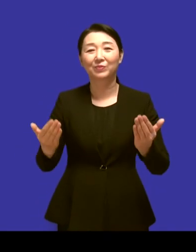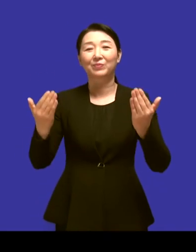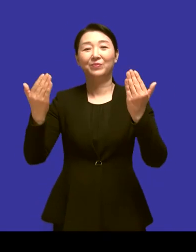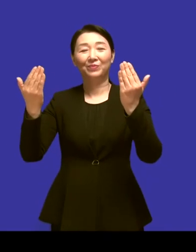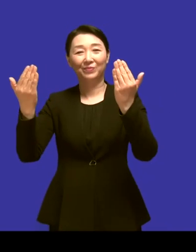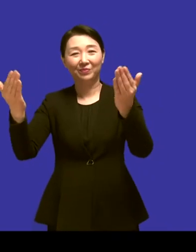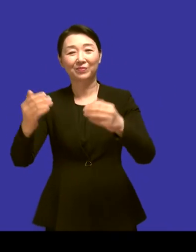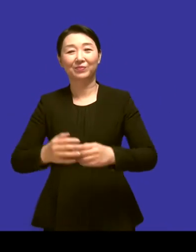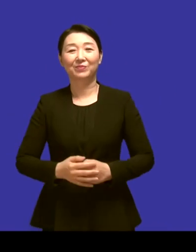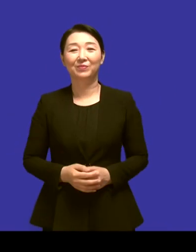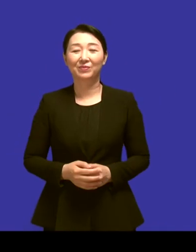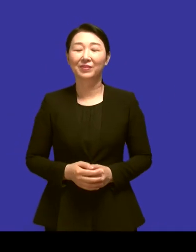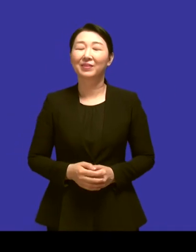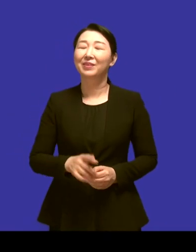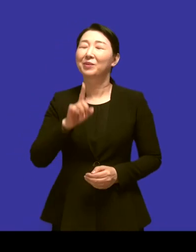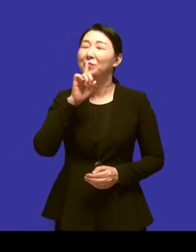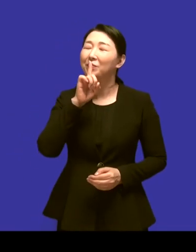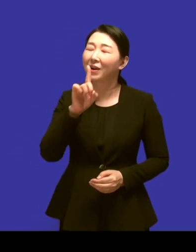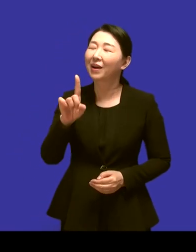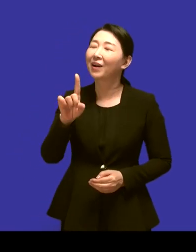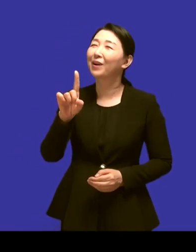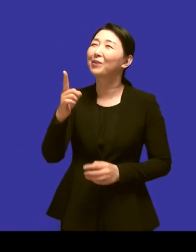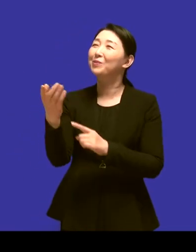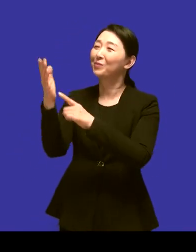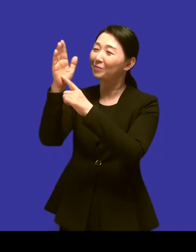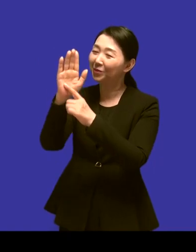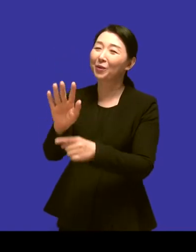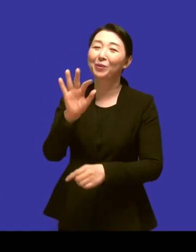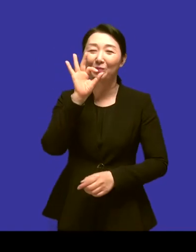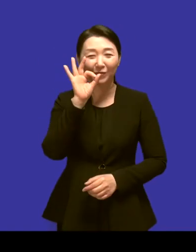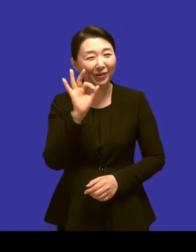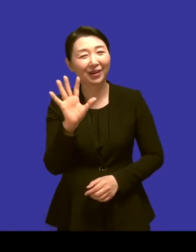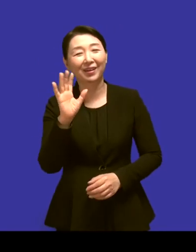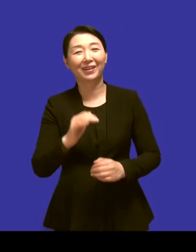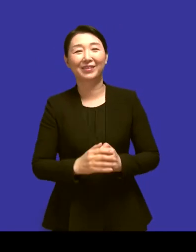Say what? 말로 다 할 수 없어